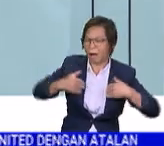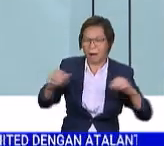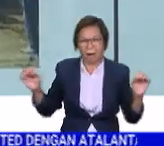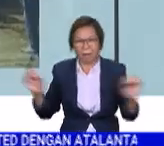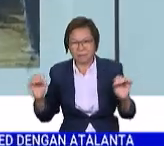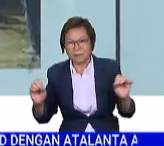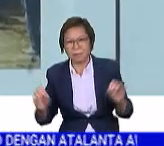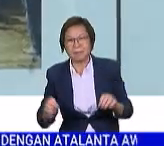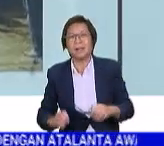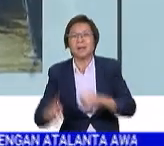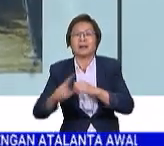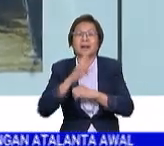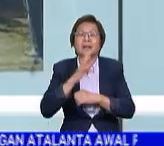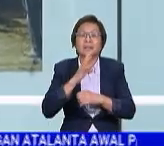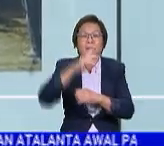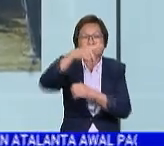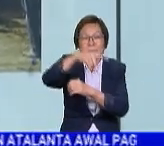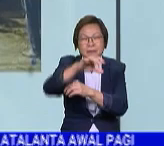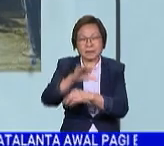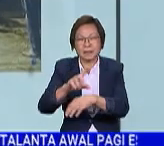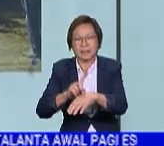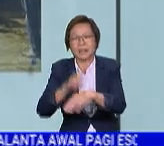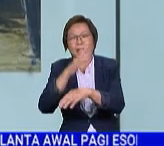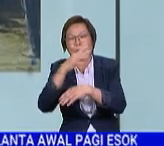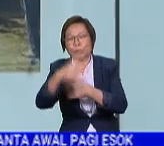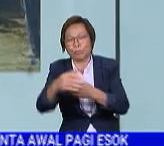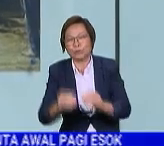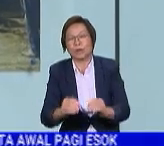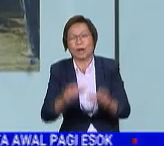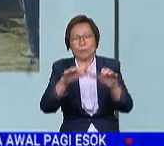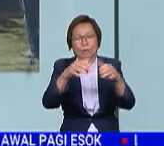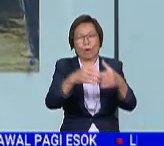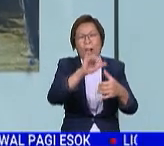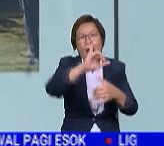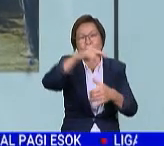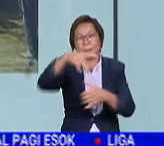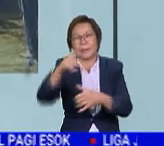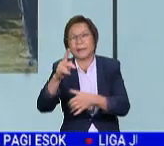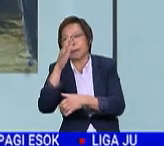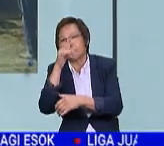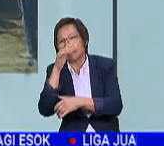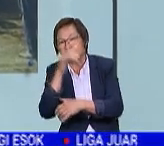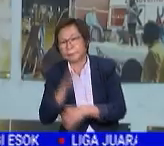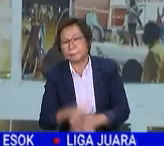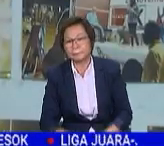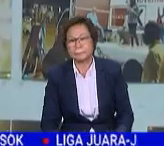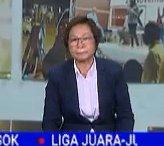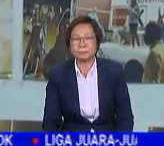fizikal. Beliau berkata demikian dalam sidang media di Ibu Pejabat Polis Kontingen IPK Melaka.